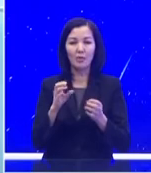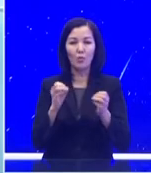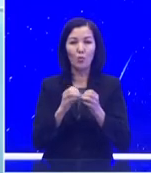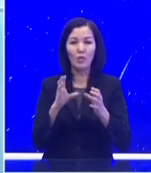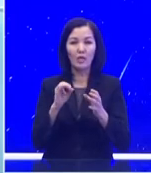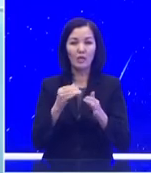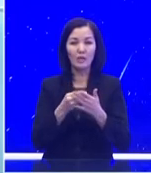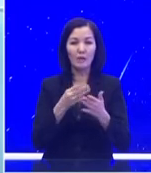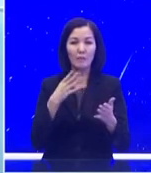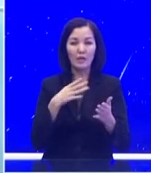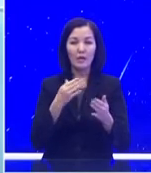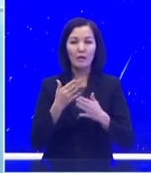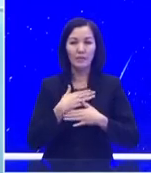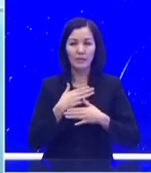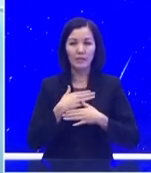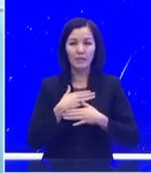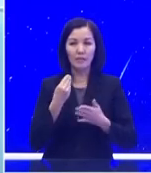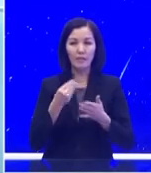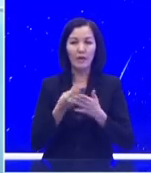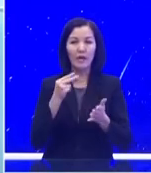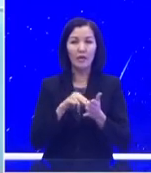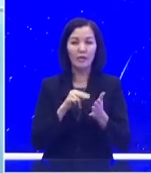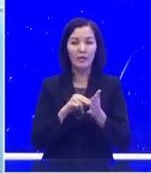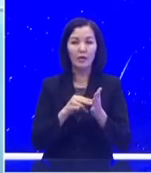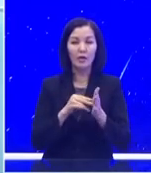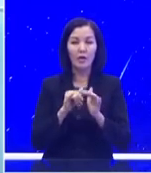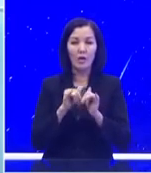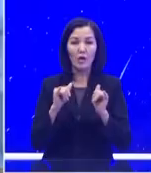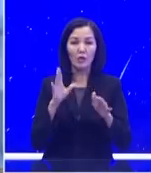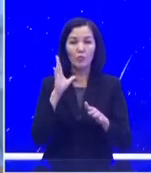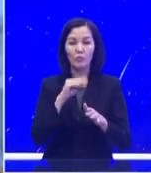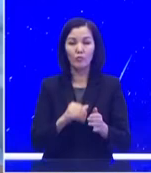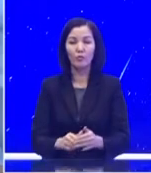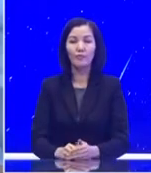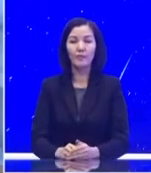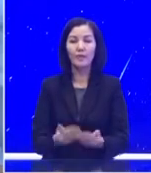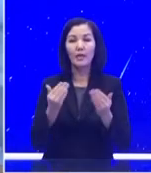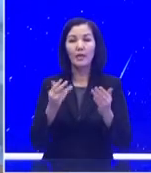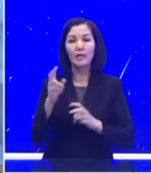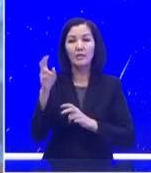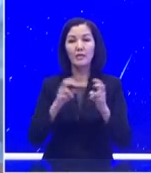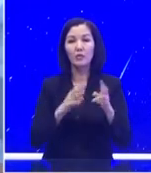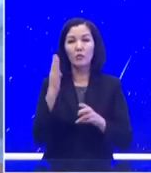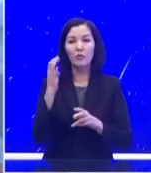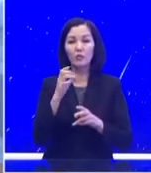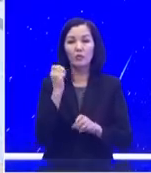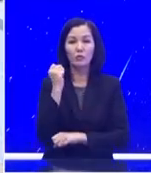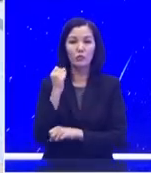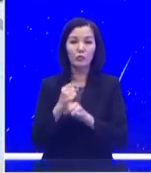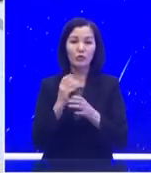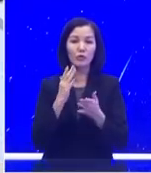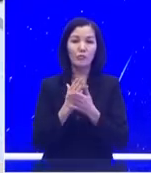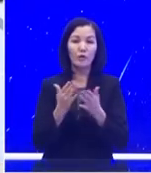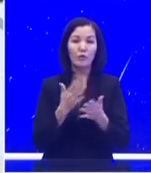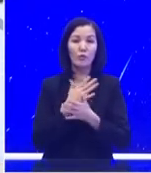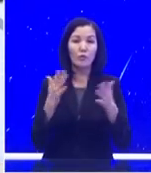артып отыр. Соған байланысты біздің де бағамыздың артуы мүмкін. Қазір зауытта 400-ден аса жұмысшы бар. Мамандар